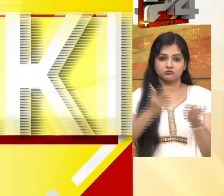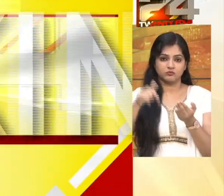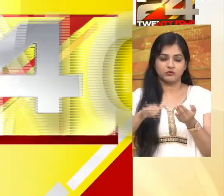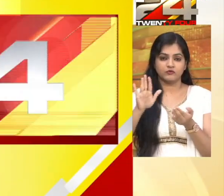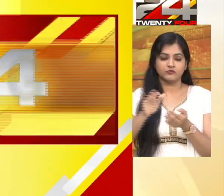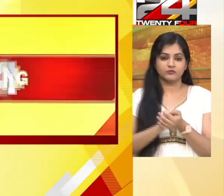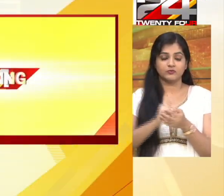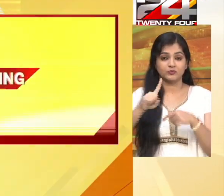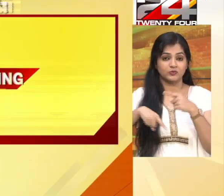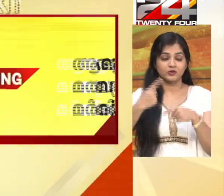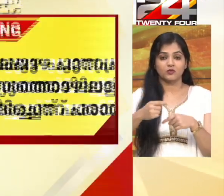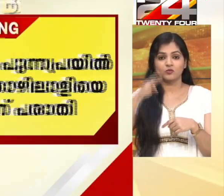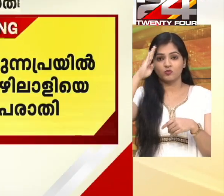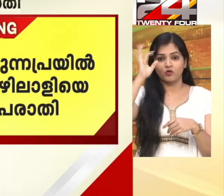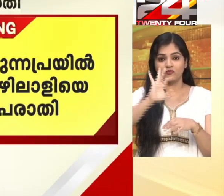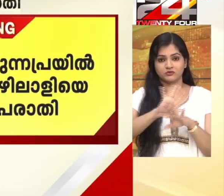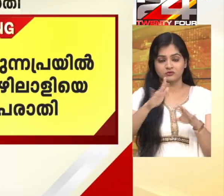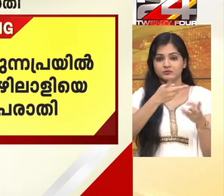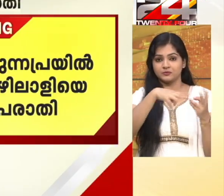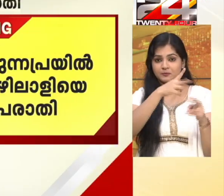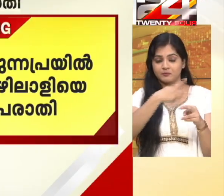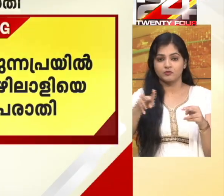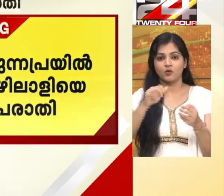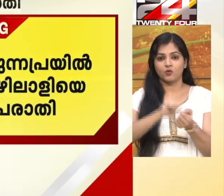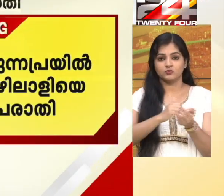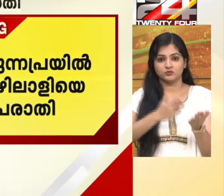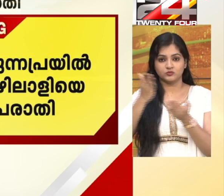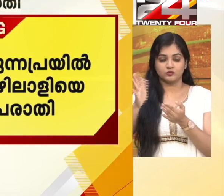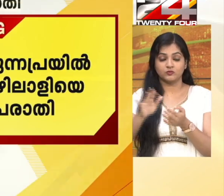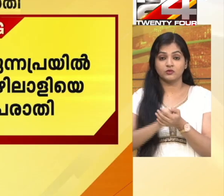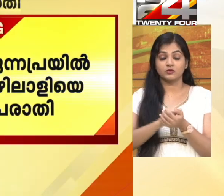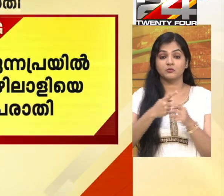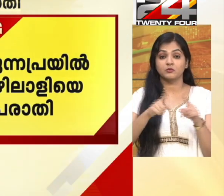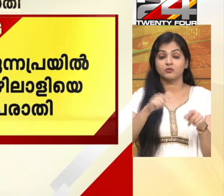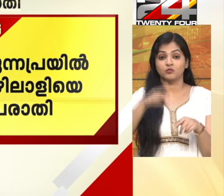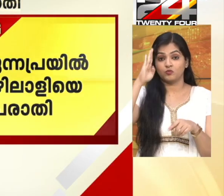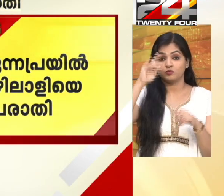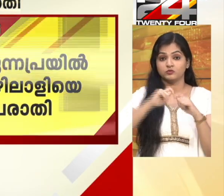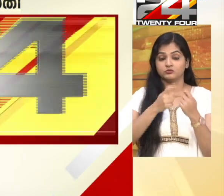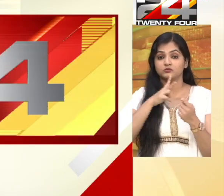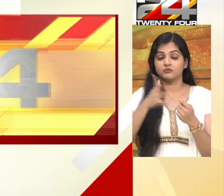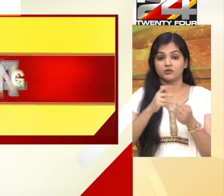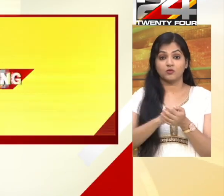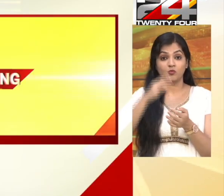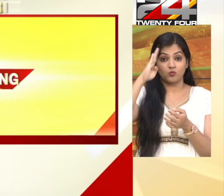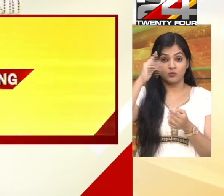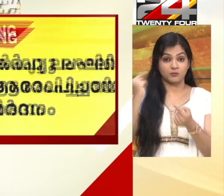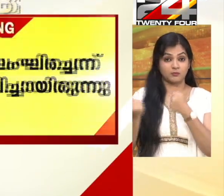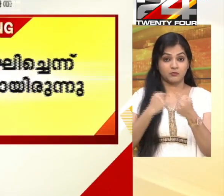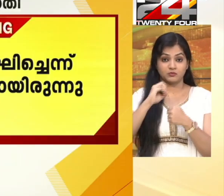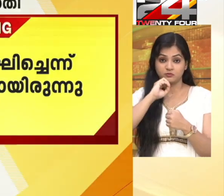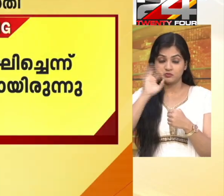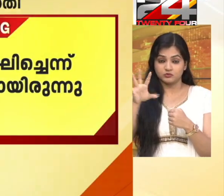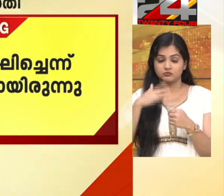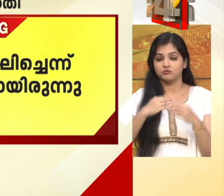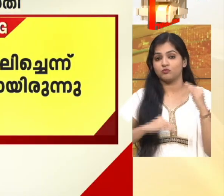രാവിലെ പോലീസ് സ്റ്റേഷനിൽ നിന്ന് ഇറങ്ങിയതിന് പിന്നാലെ ആശുപത്രിയിൽ പോയിരുന്നു ആ സമയത്ത് പോലീസ് അമലിനോട് പറഞ്ഞ് ഭീഷണിപ്പെടുത്തി ഏതെങ്കിലും തരത്തിൽ പോലീസിനെതിരെ പറഞ്ഞാൽ